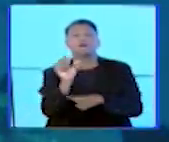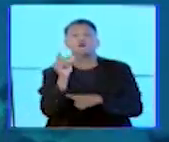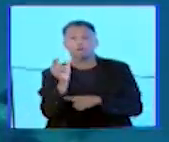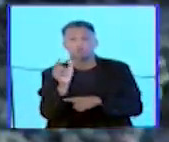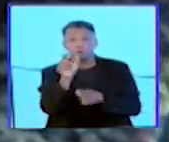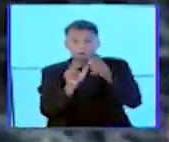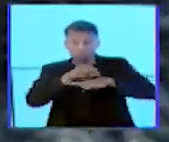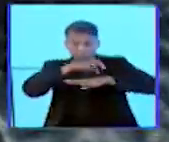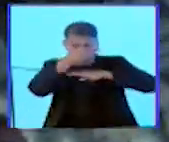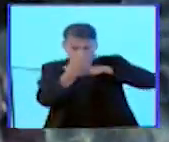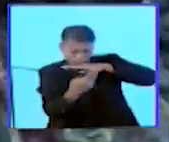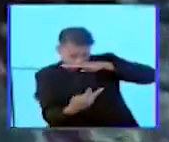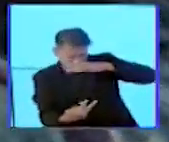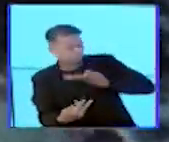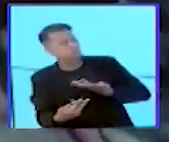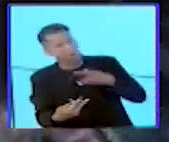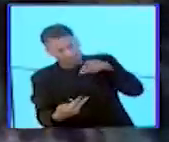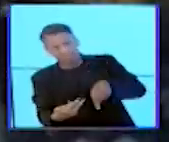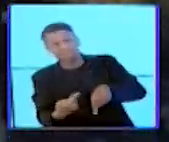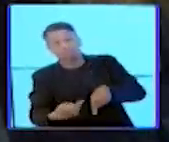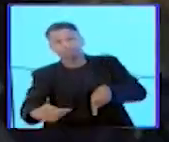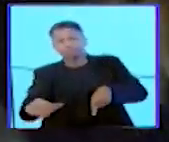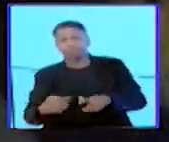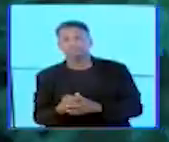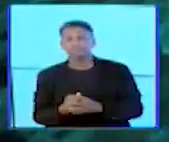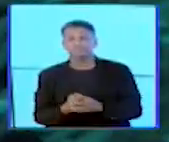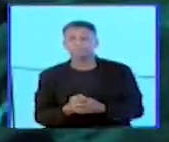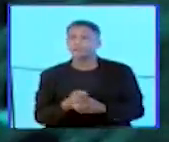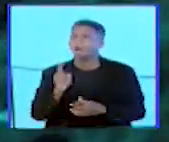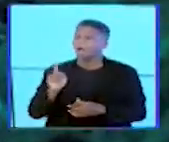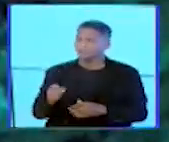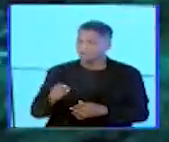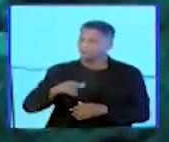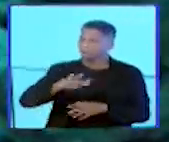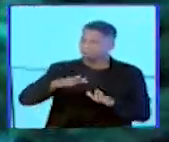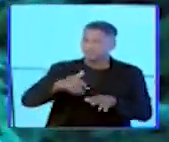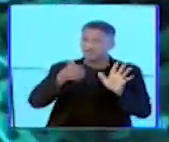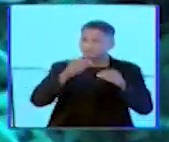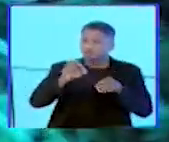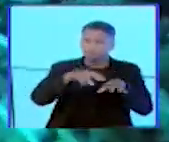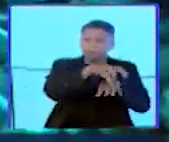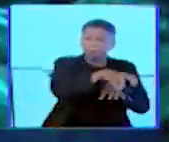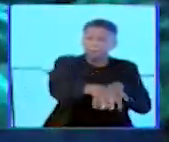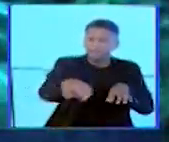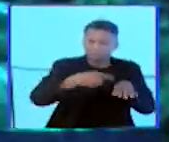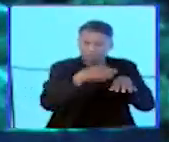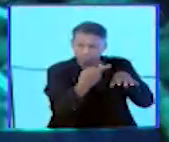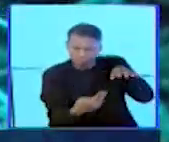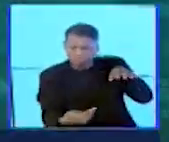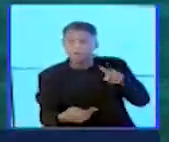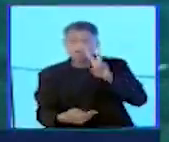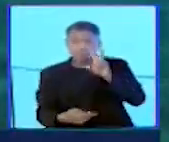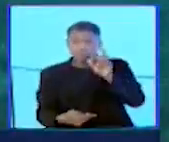negara. Perairan sekitar Alor sendiri memiliki lebih dari 60 titik penyelaman. 20 diantaranya berkelas dunia. Alor